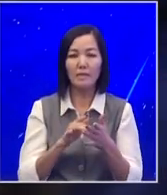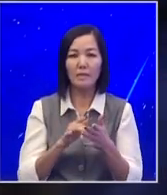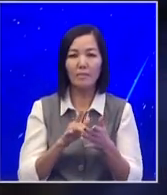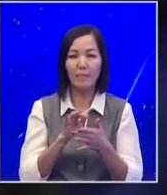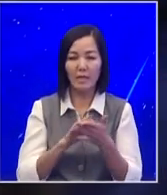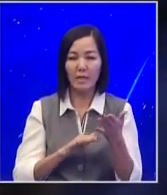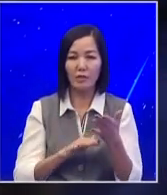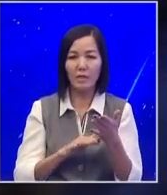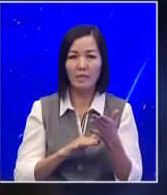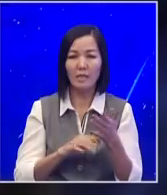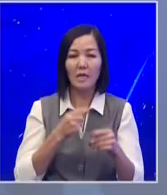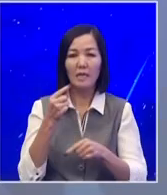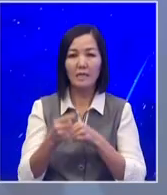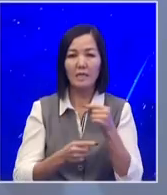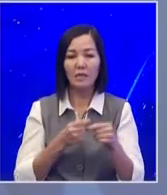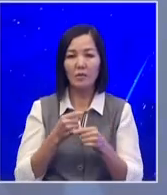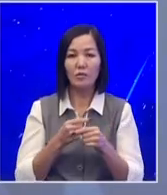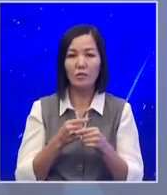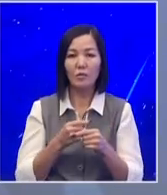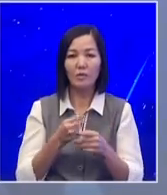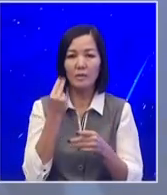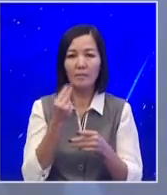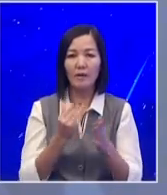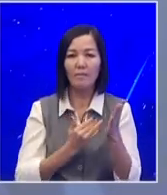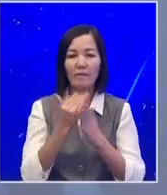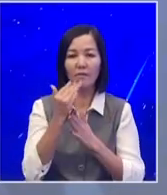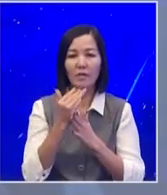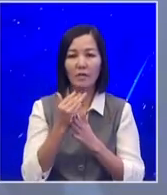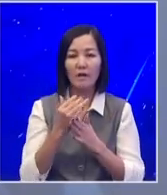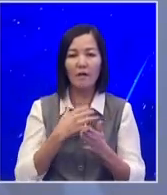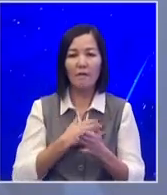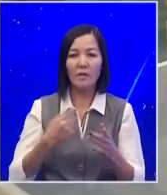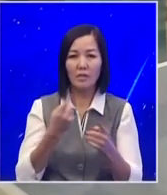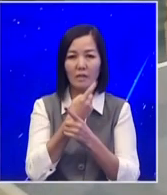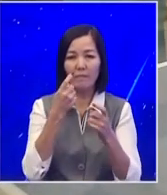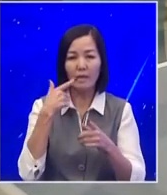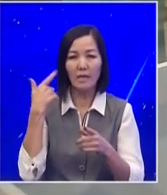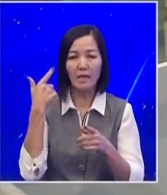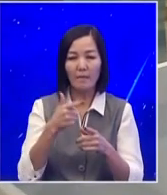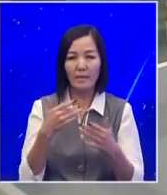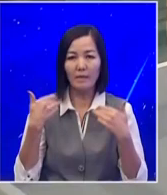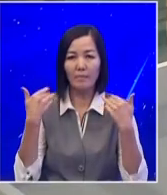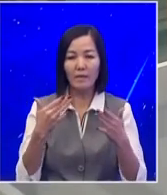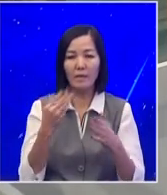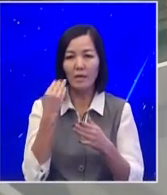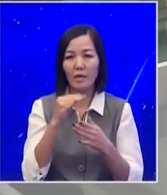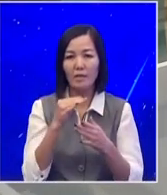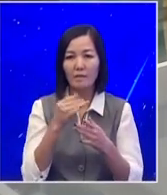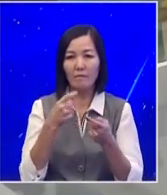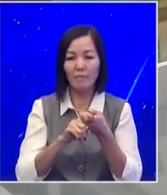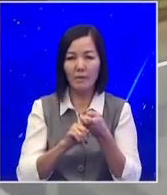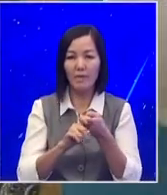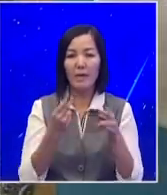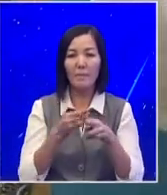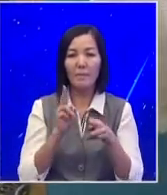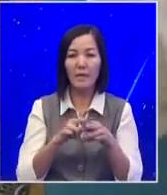Как отмечают сами участники, в эпоху цифровизации повышается важность информационной грамотности и предоставления качественного контента,